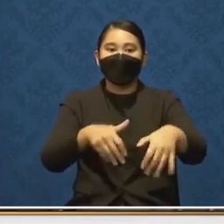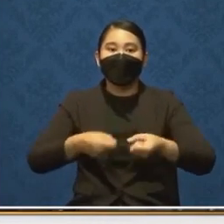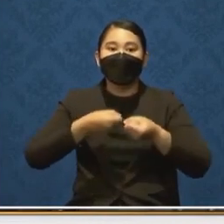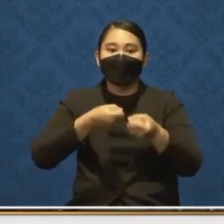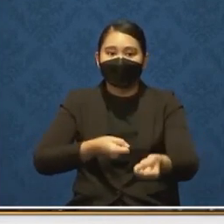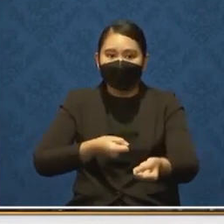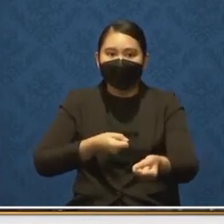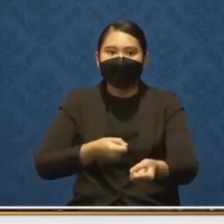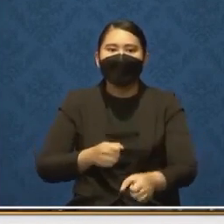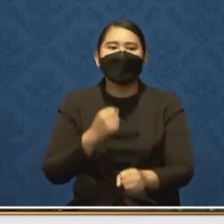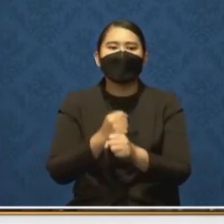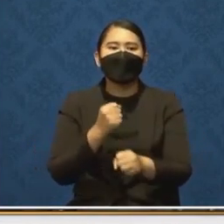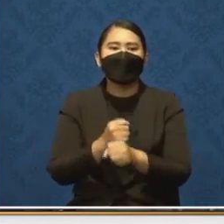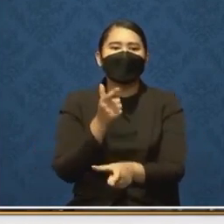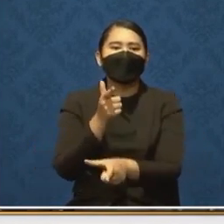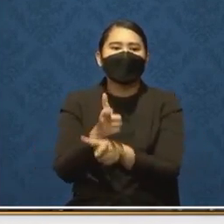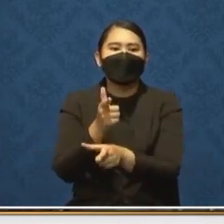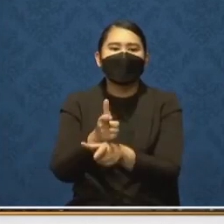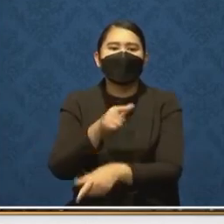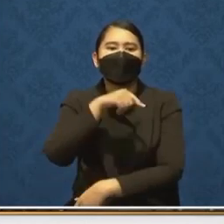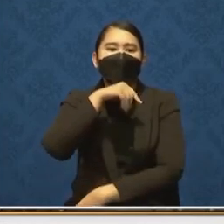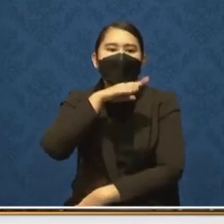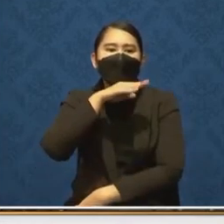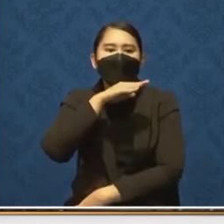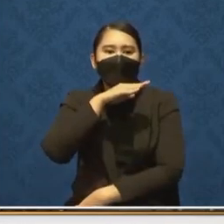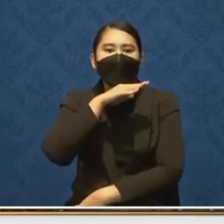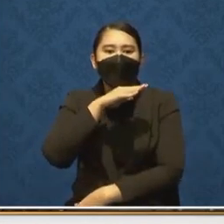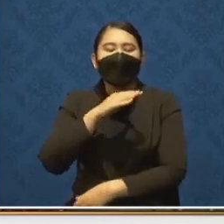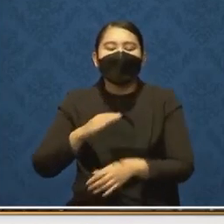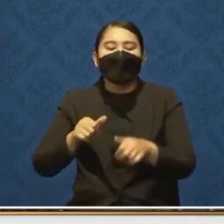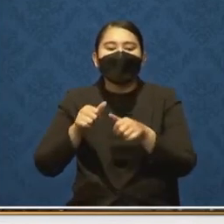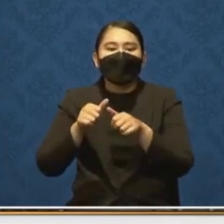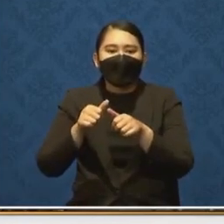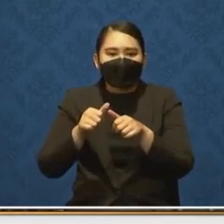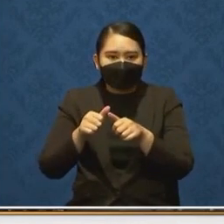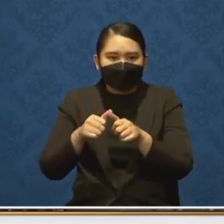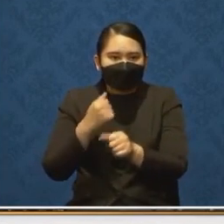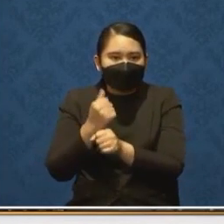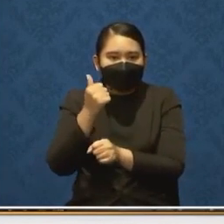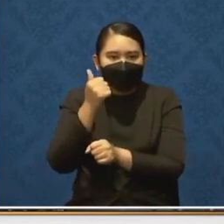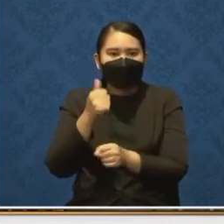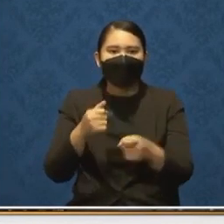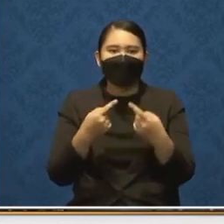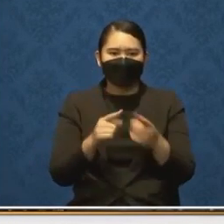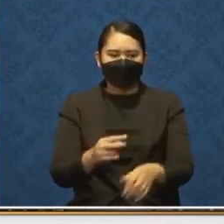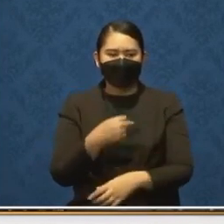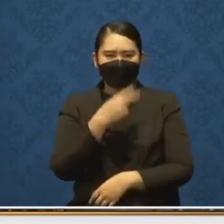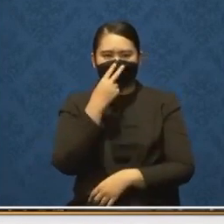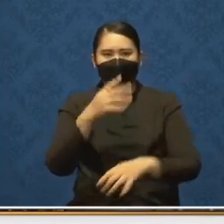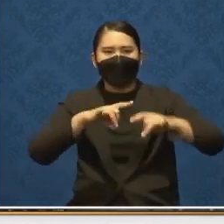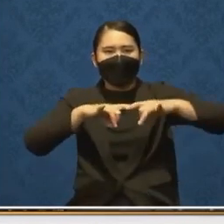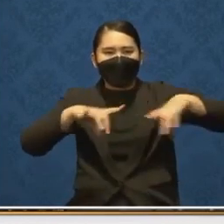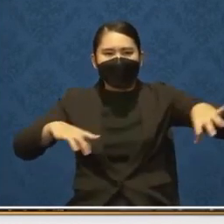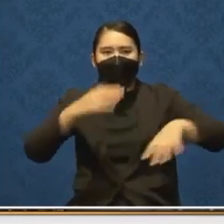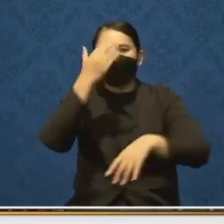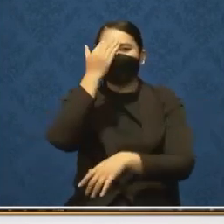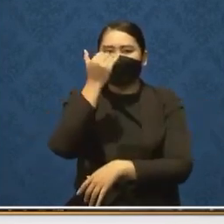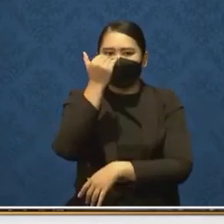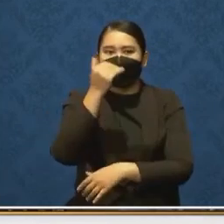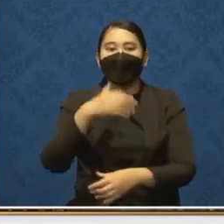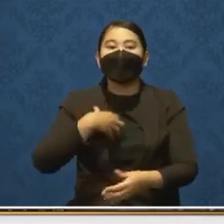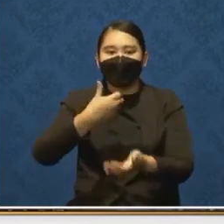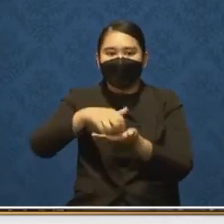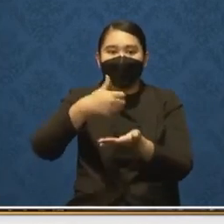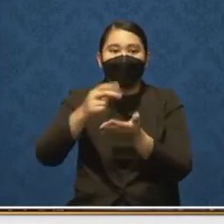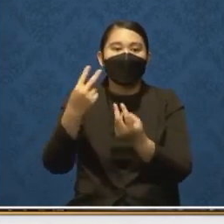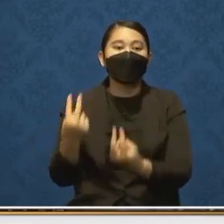ลกอยู่รอดฟังเหมือนวท่านเข้าใจแต่สิงที่ทานทำมันตรงข้ามนะครัผมต้องย้อนมานิดหน่เพื่อให้ทคนได้ทราบว่